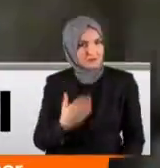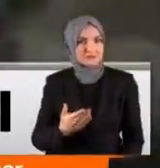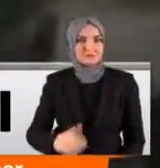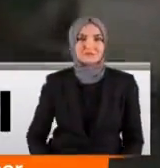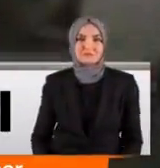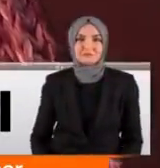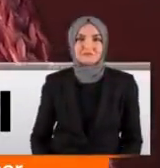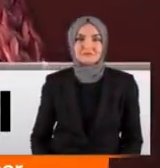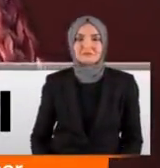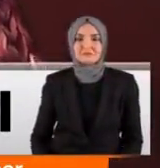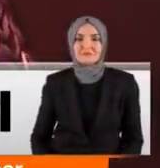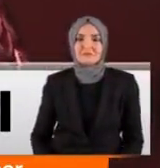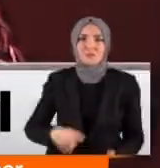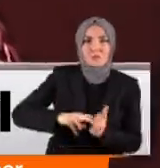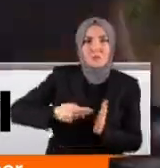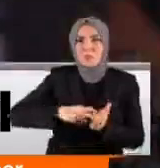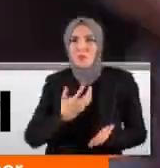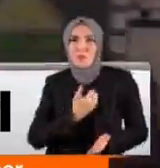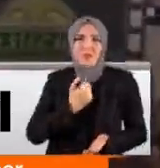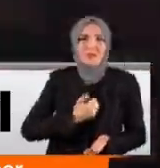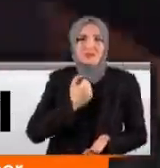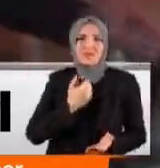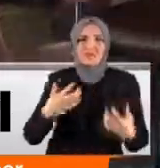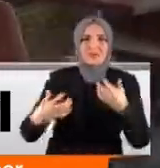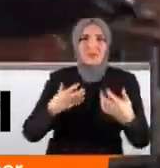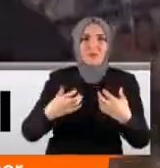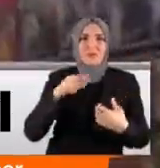Aksiyon sahnelerinin vazgeçilmez isimlerinden de o.